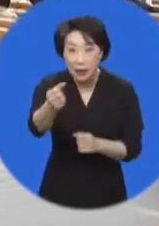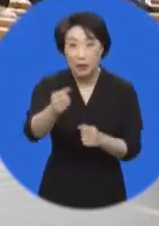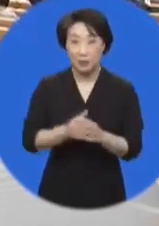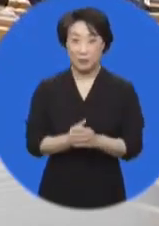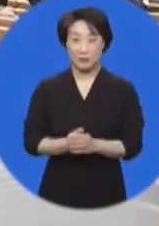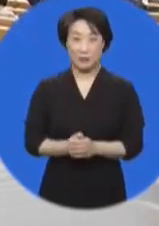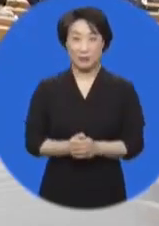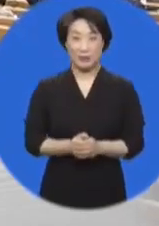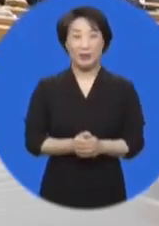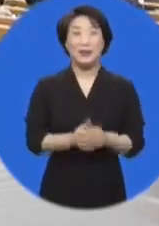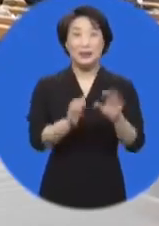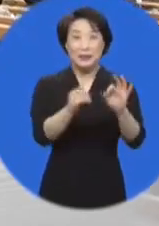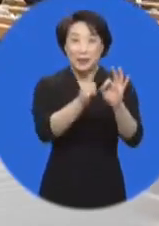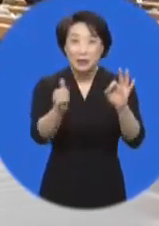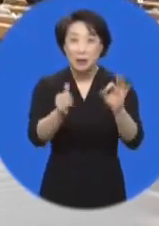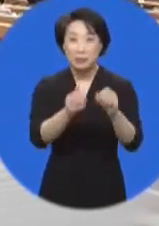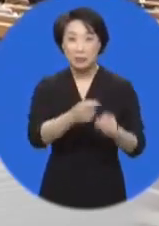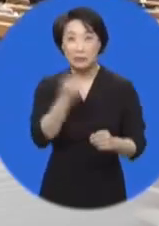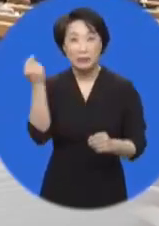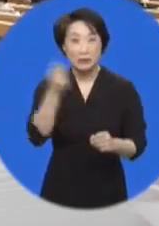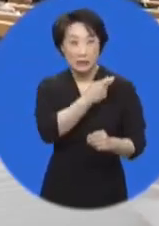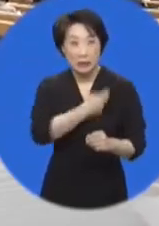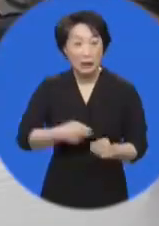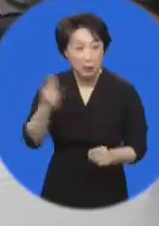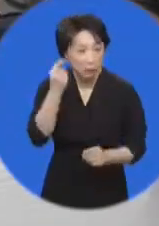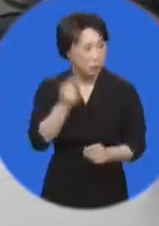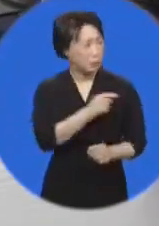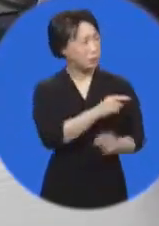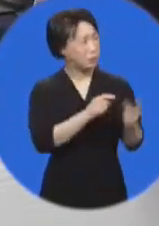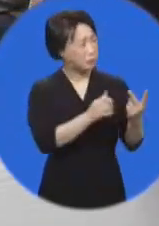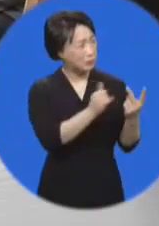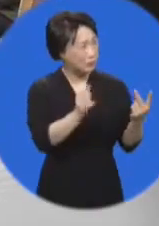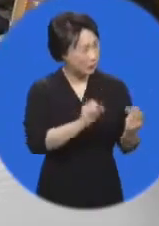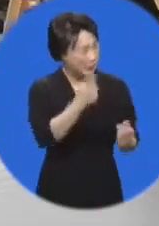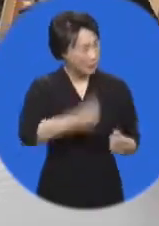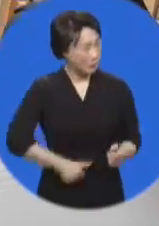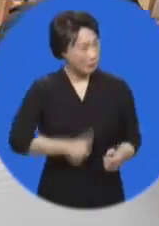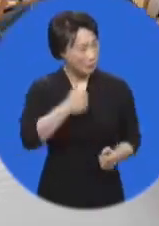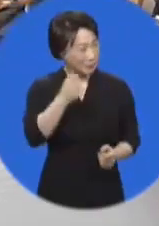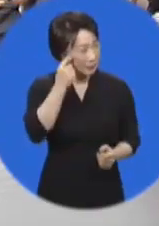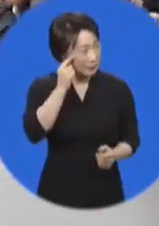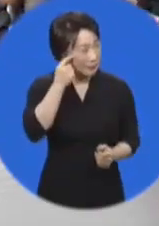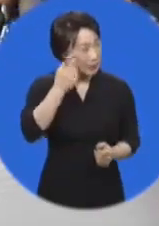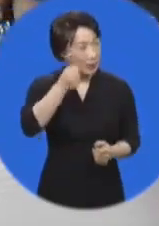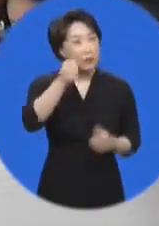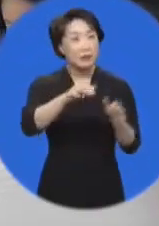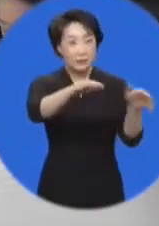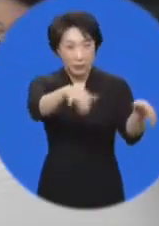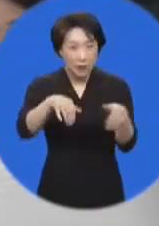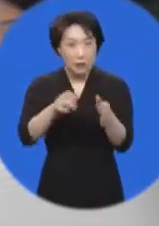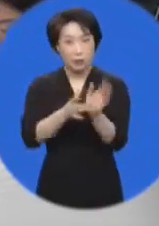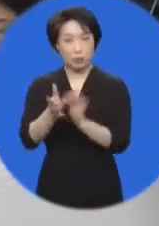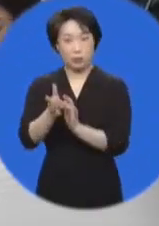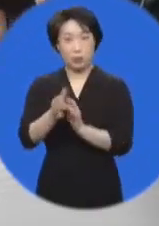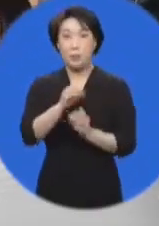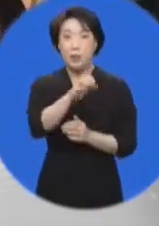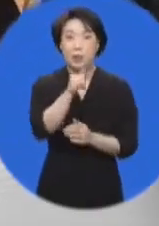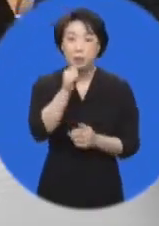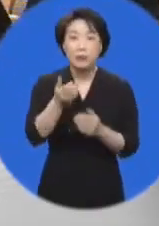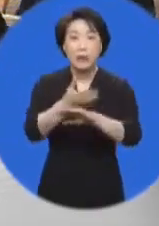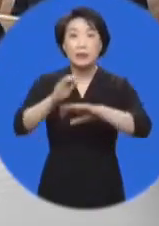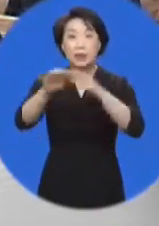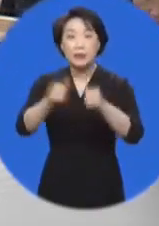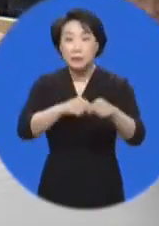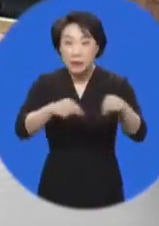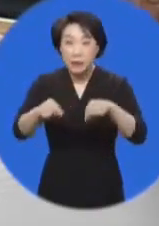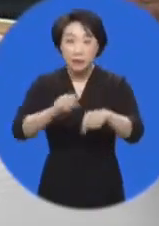얻을 것이니라. 열 제자가 듣고 야고보와 요한에 대하여 분이 여기거늘 예수께서 불러다가 이르시되 이방인의 소위